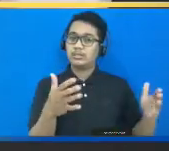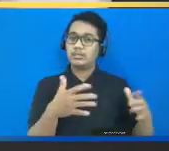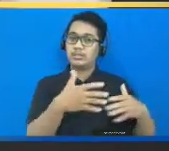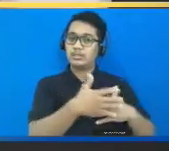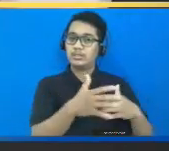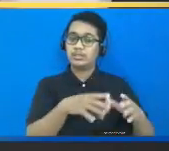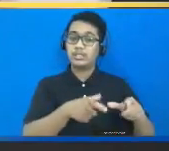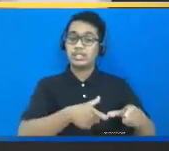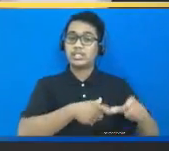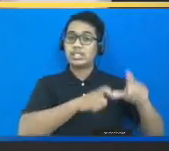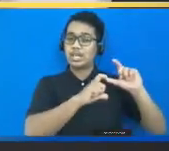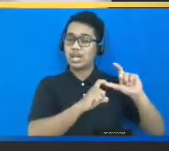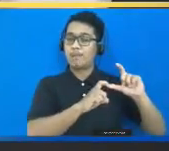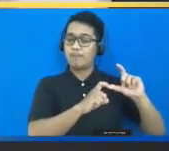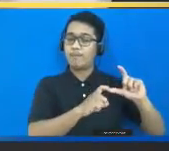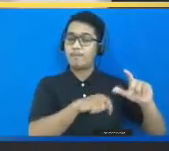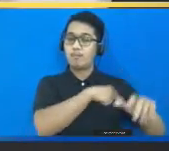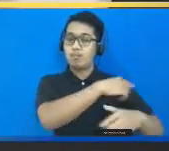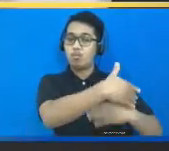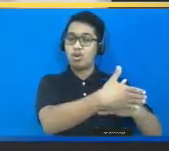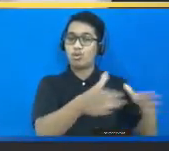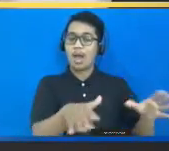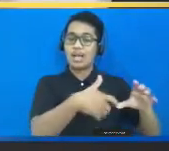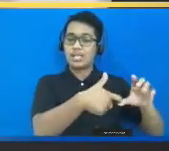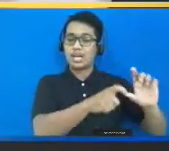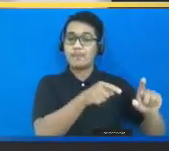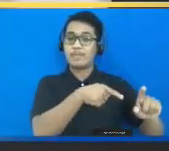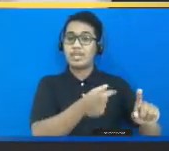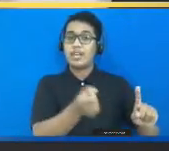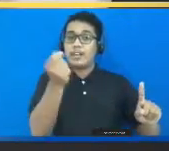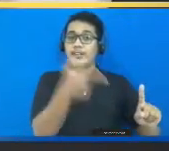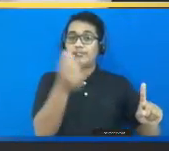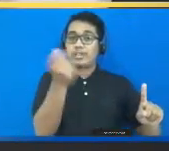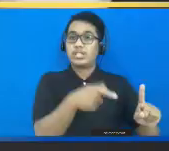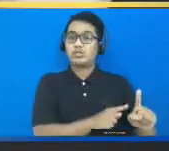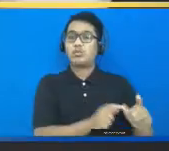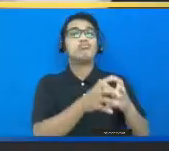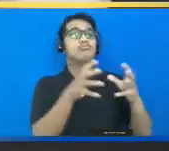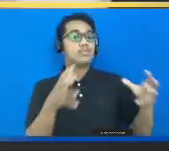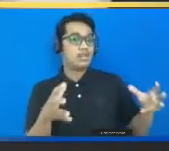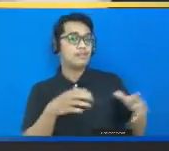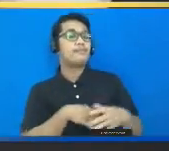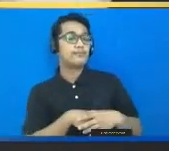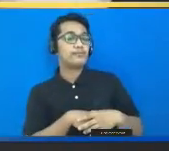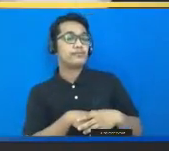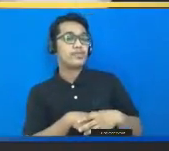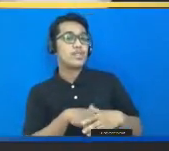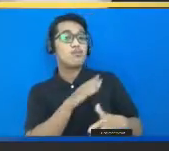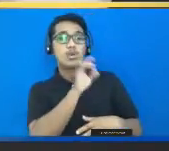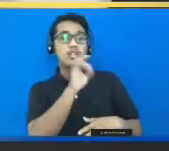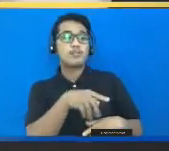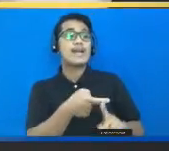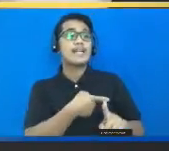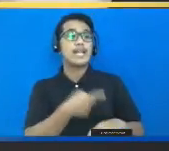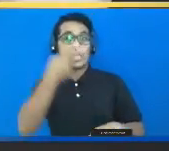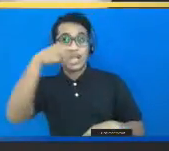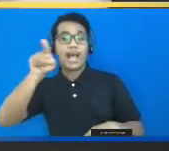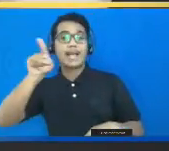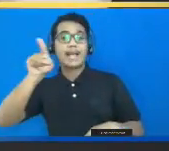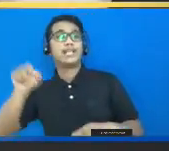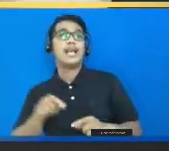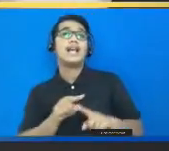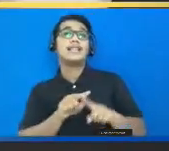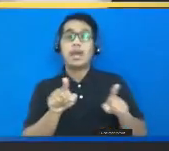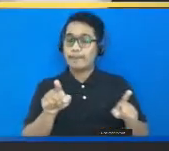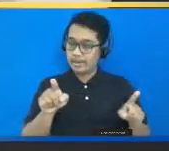vipnya start sekarang memang investment tuh apa sangat kalau besar Enggak cuman dari luar dari asing